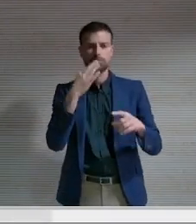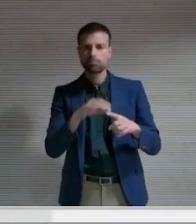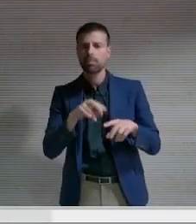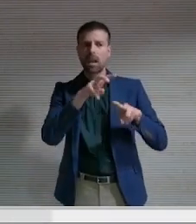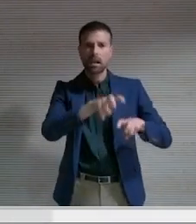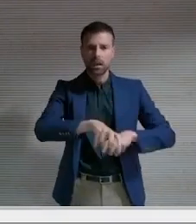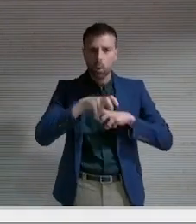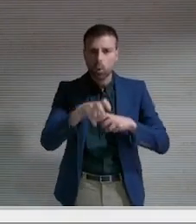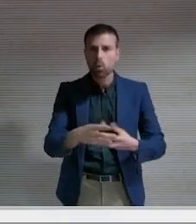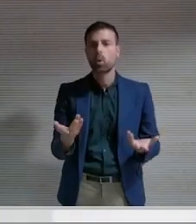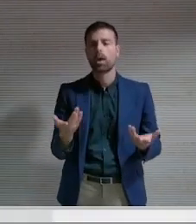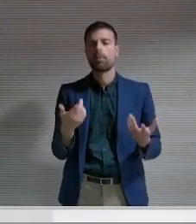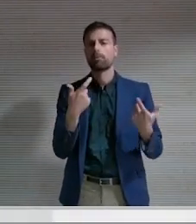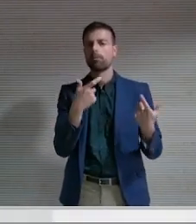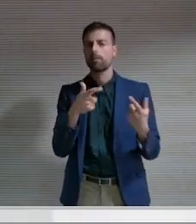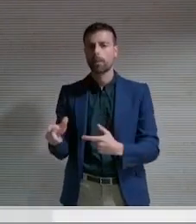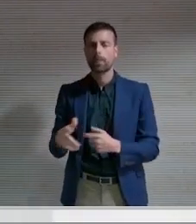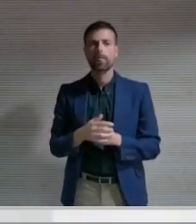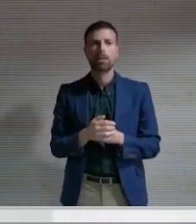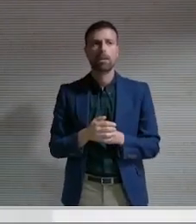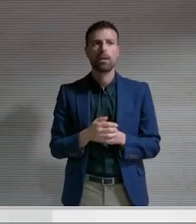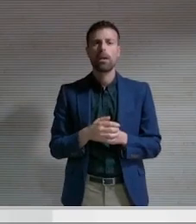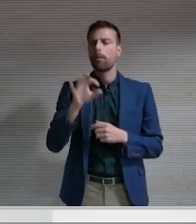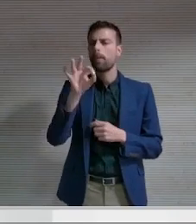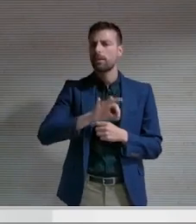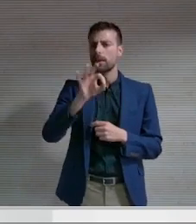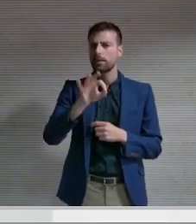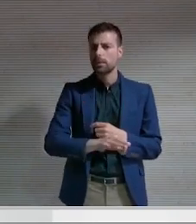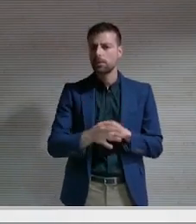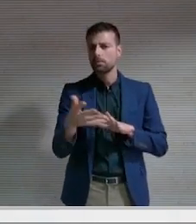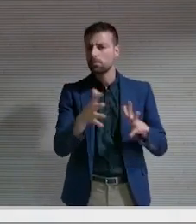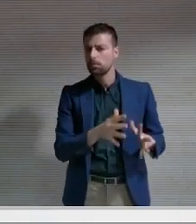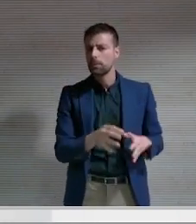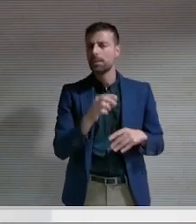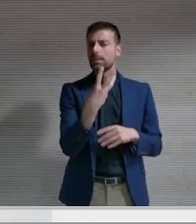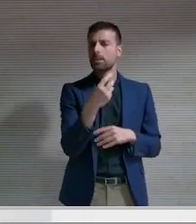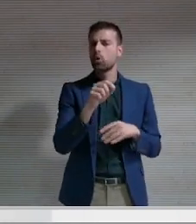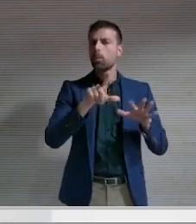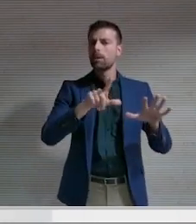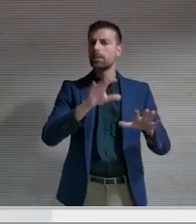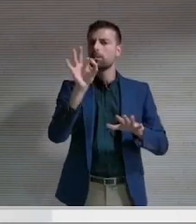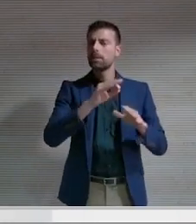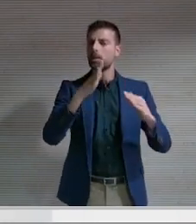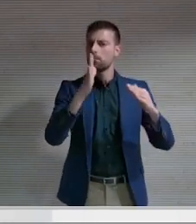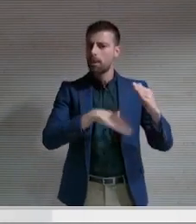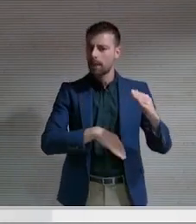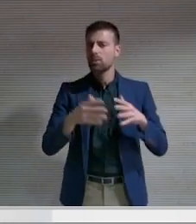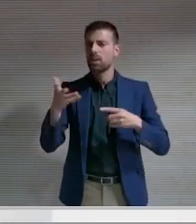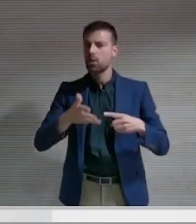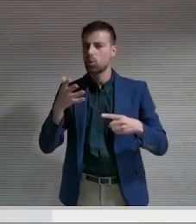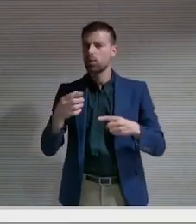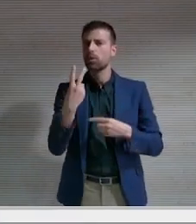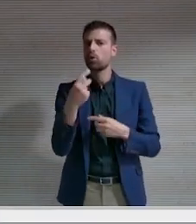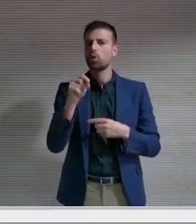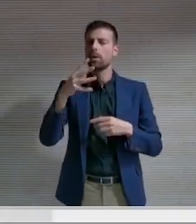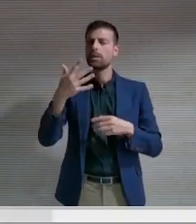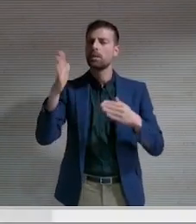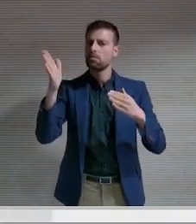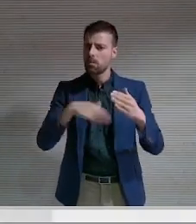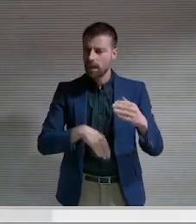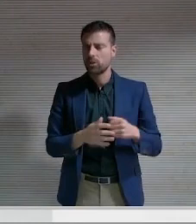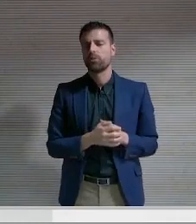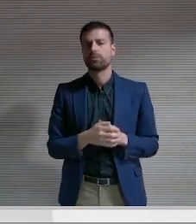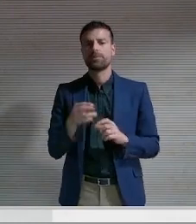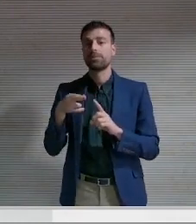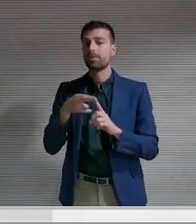agricultura, el percentatge relatiu és un 3,7% menys, indústria un 2,5% menys, el que